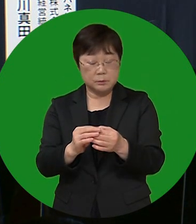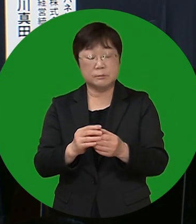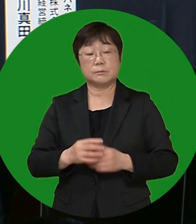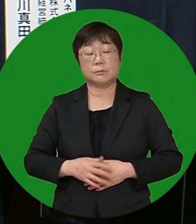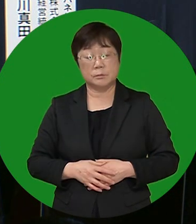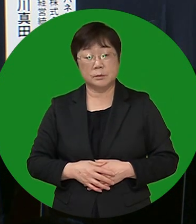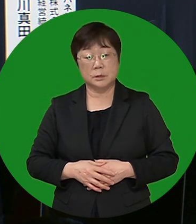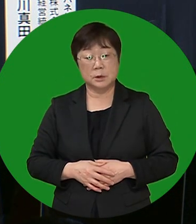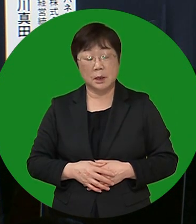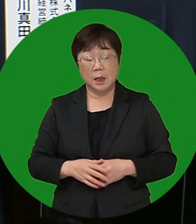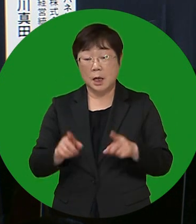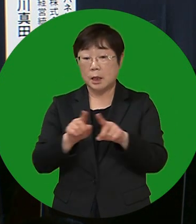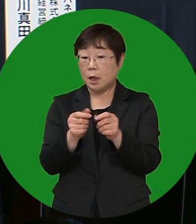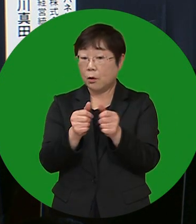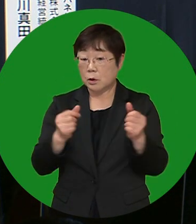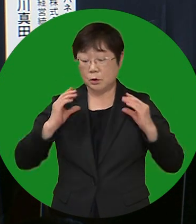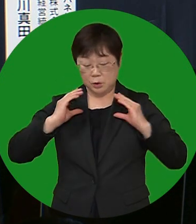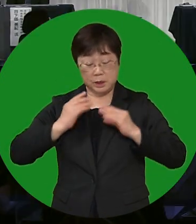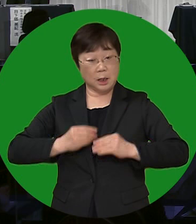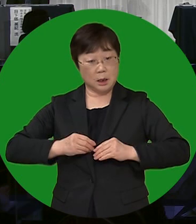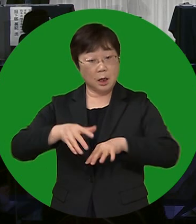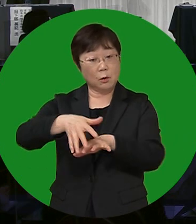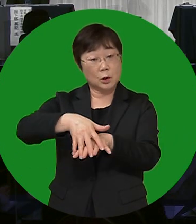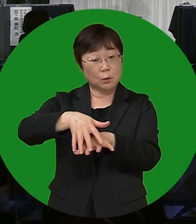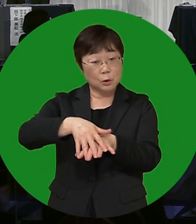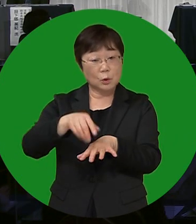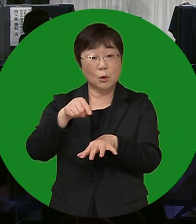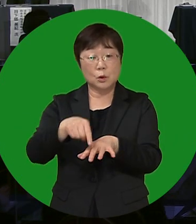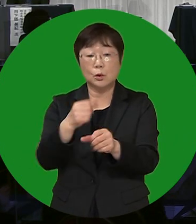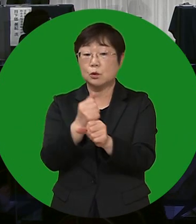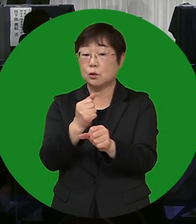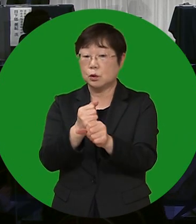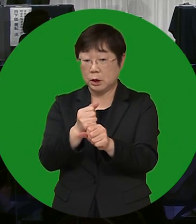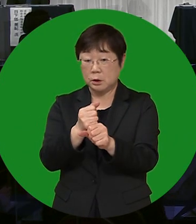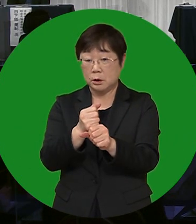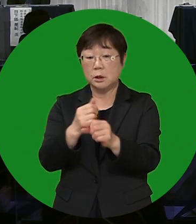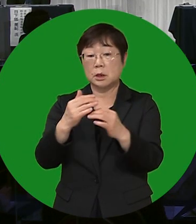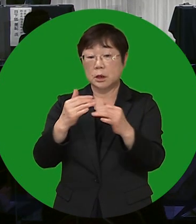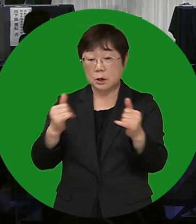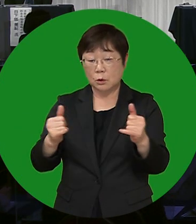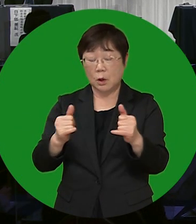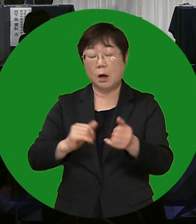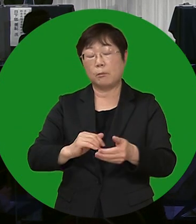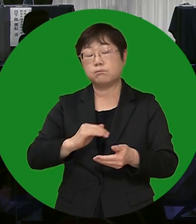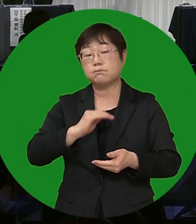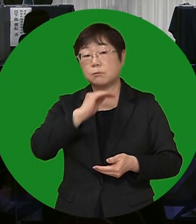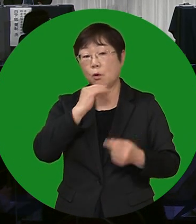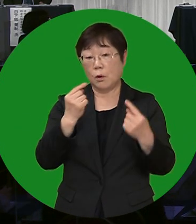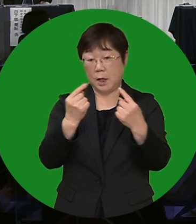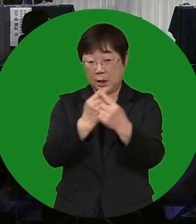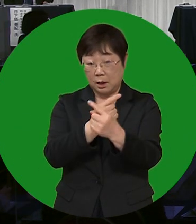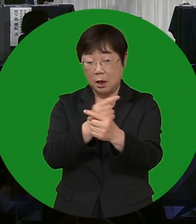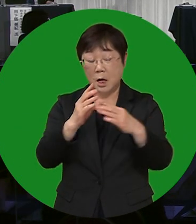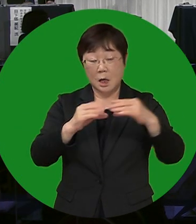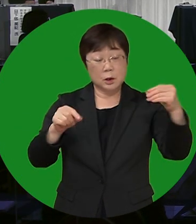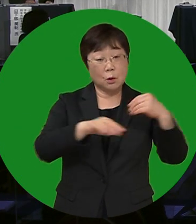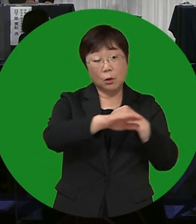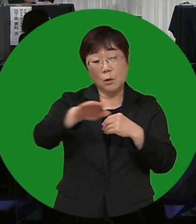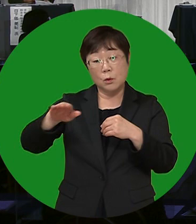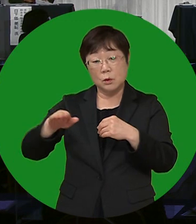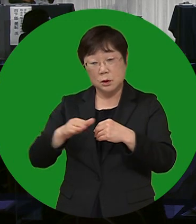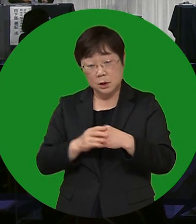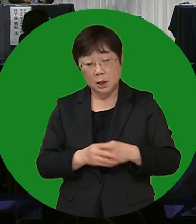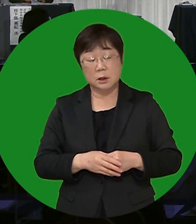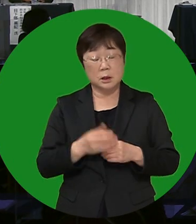た打ち勝っておりものこの造り手がどんどん高齢化して日本国内